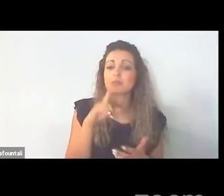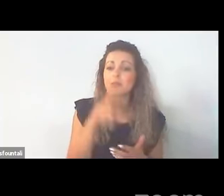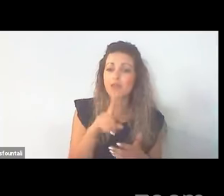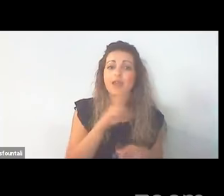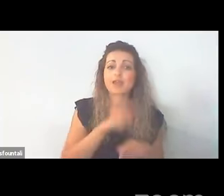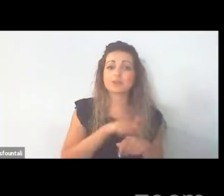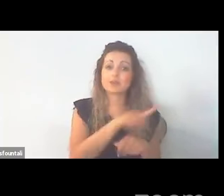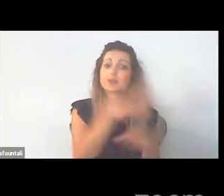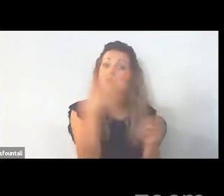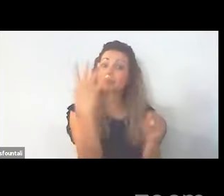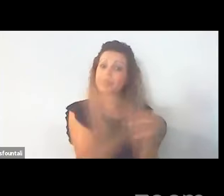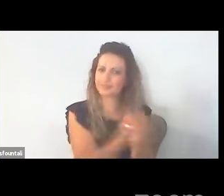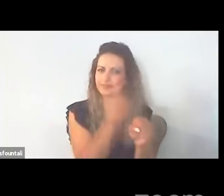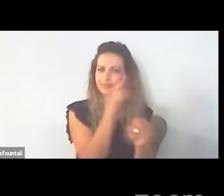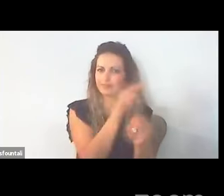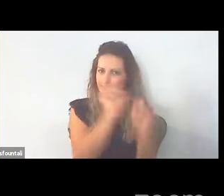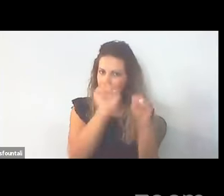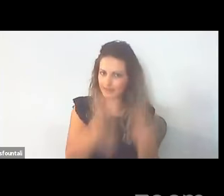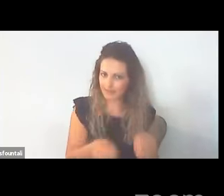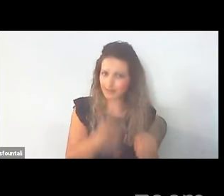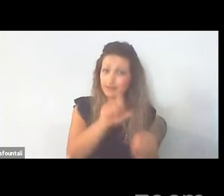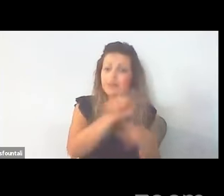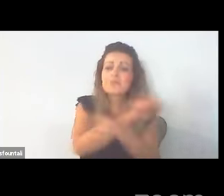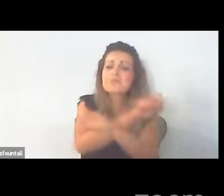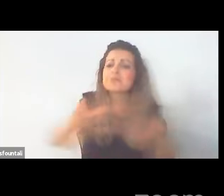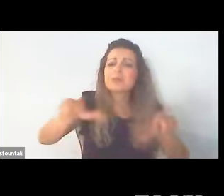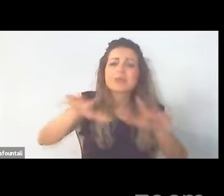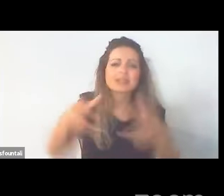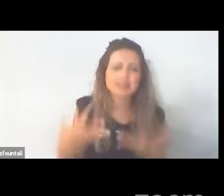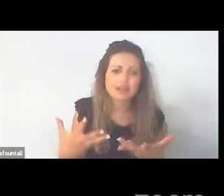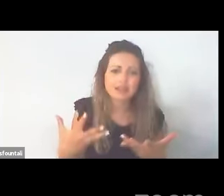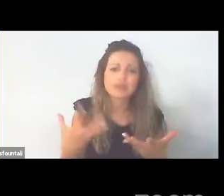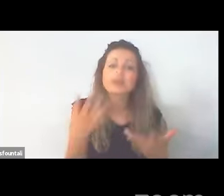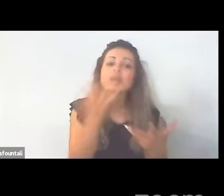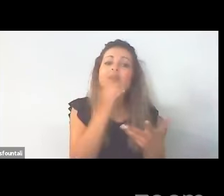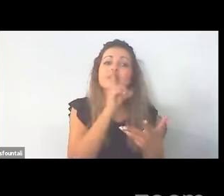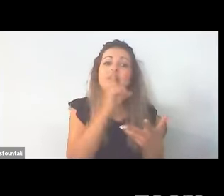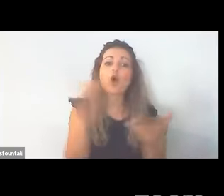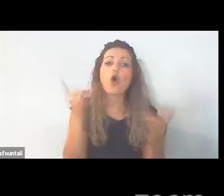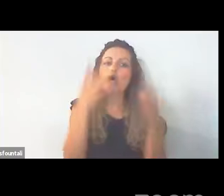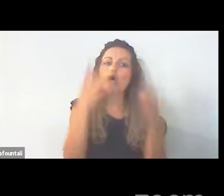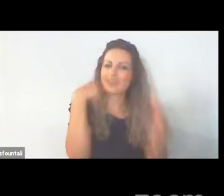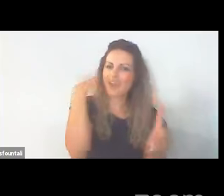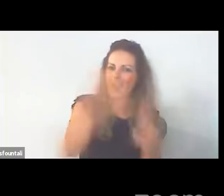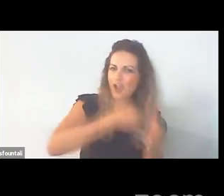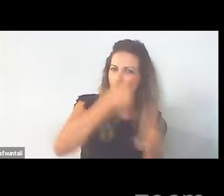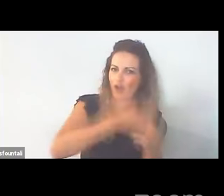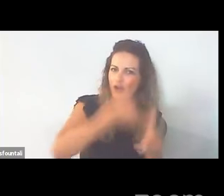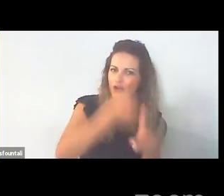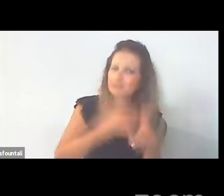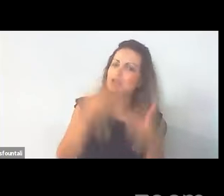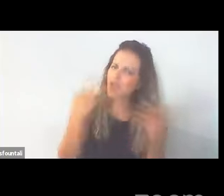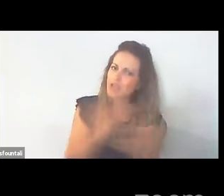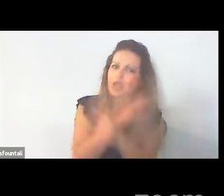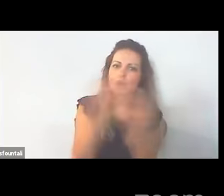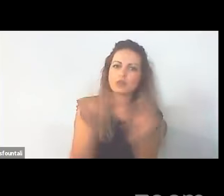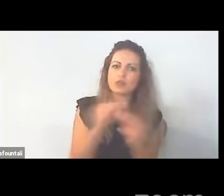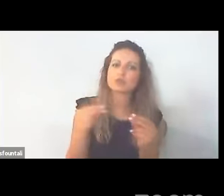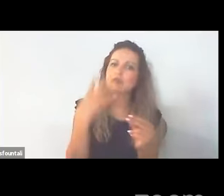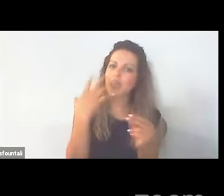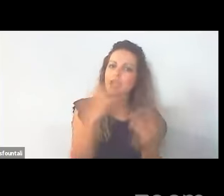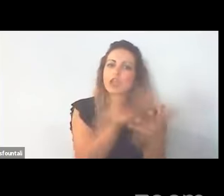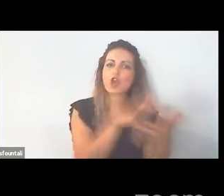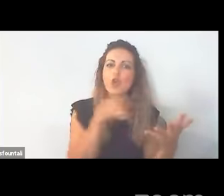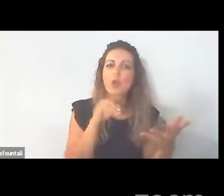είναι ακριβώς αυτό, ότι οι αγώνες αυτοί μπορούν να έχουν αποτέλεσμα, έχουν πραγματικό νόημα, δεν γίνονται για να γίνονται ή για να λέγονται, αλλά για να